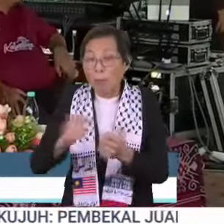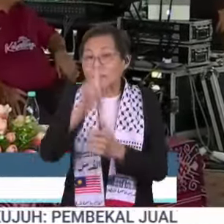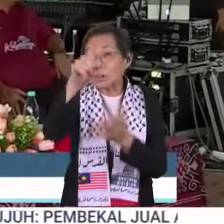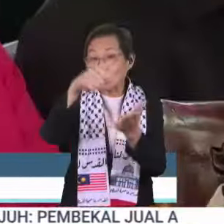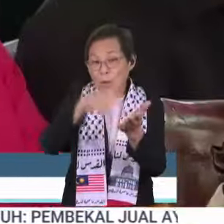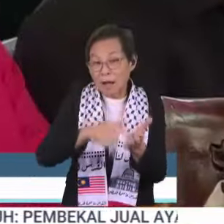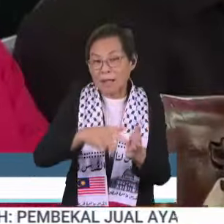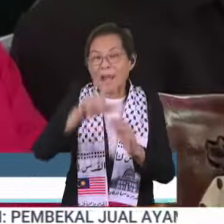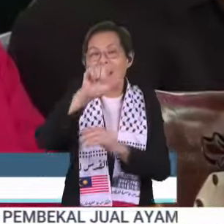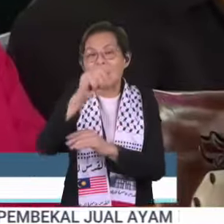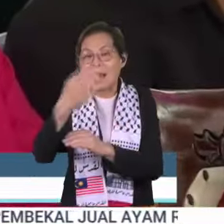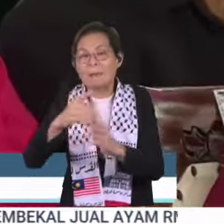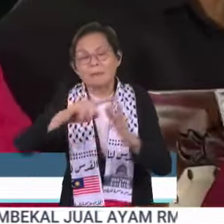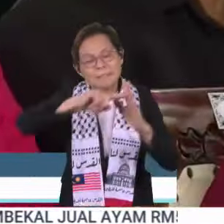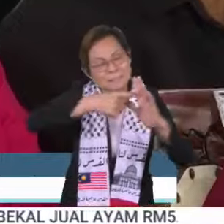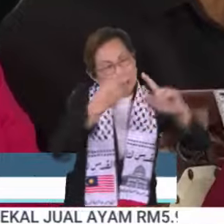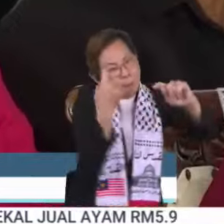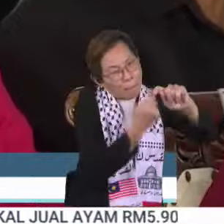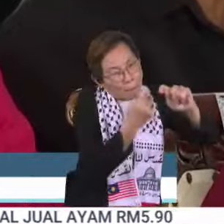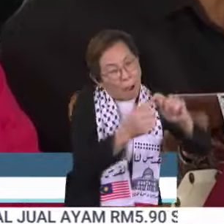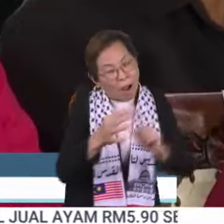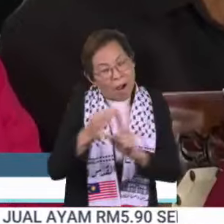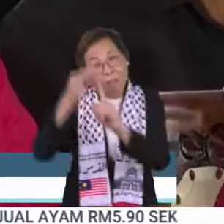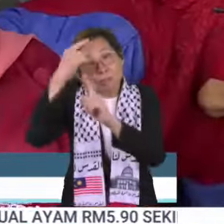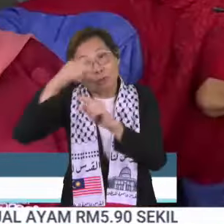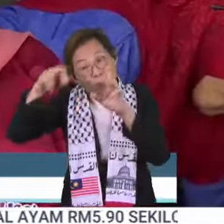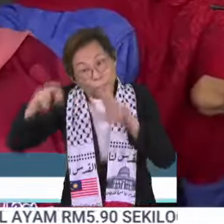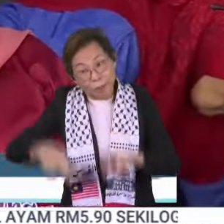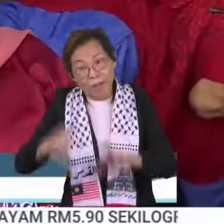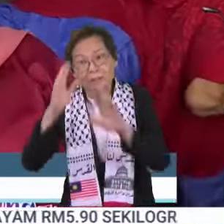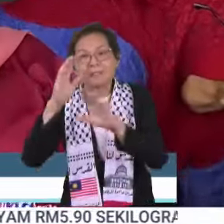seumpama itu dibangunkan khas untuk rakyat